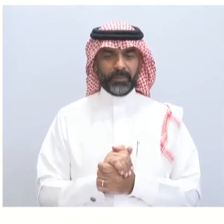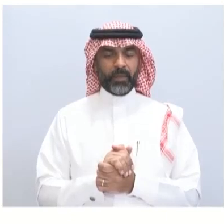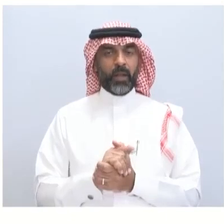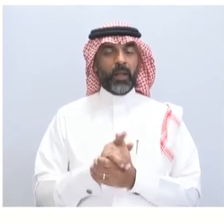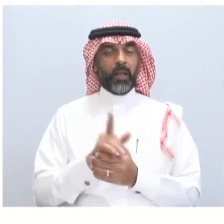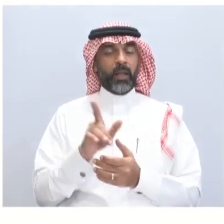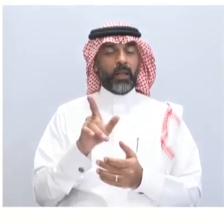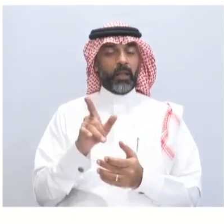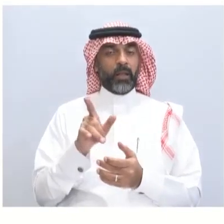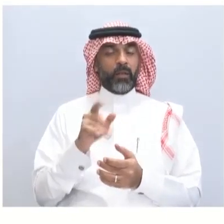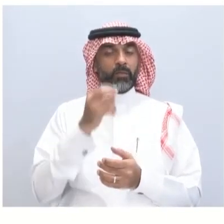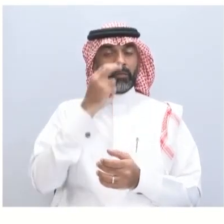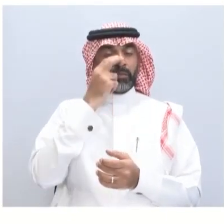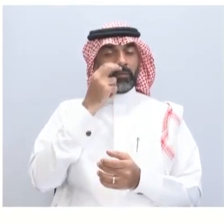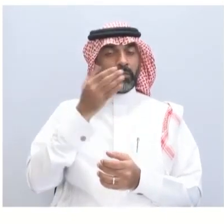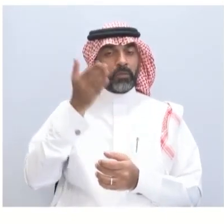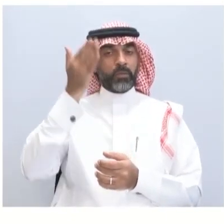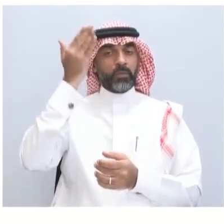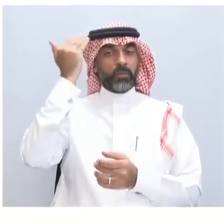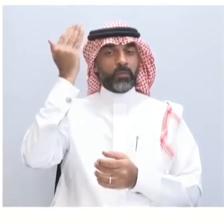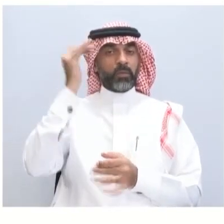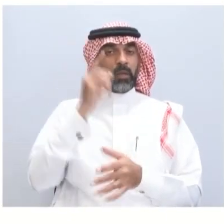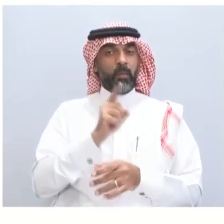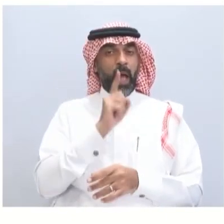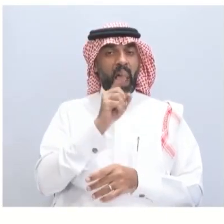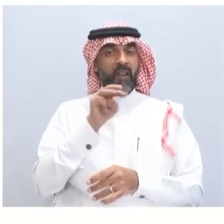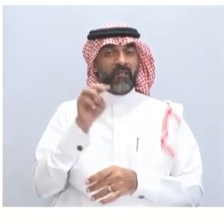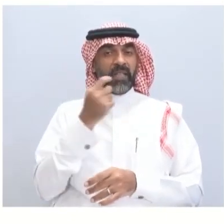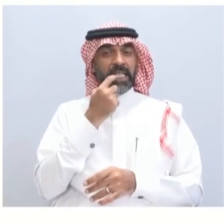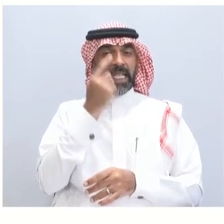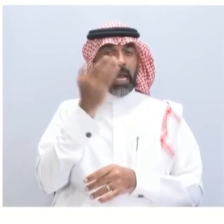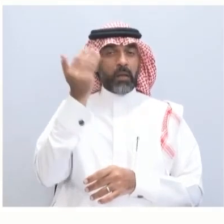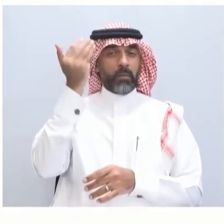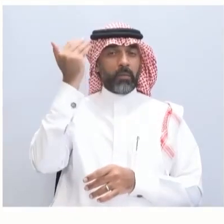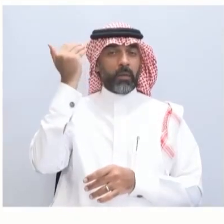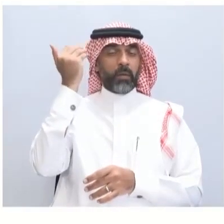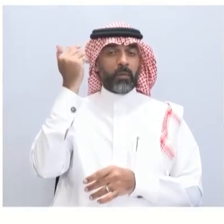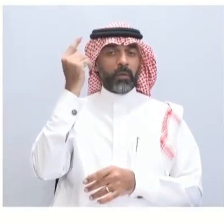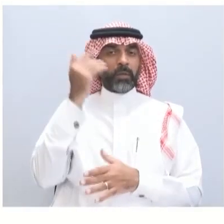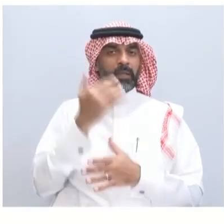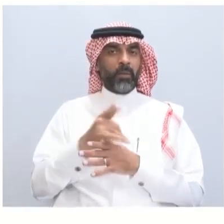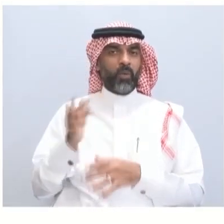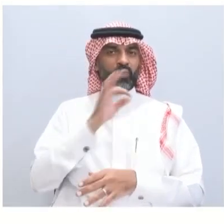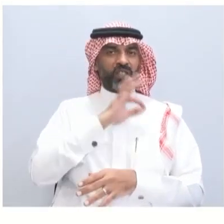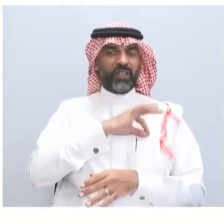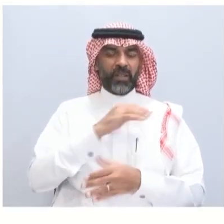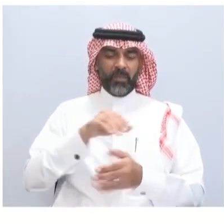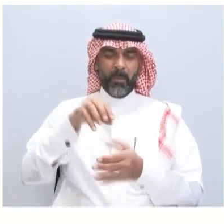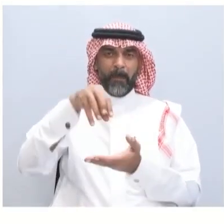مكانه خاصه منذ الاف السنين حيث استفادت من محيطها البري